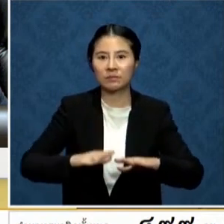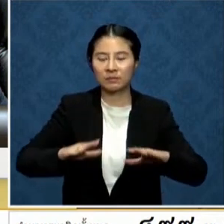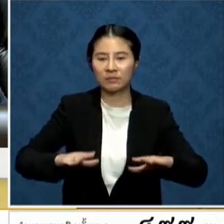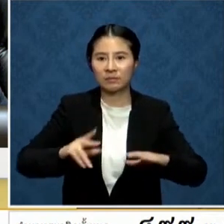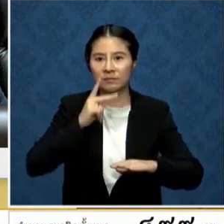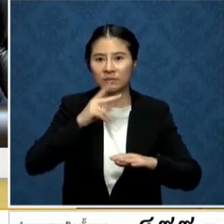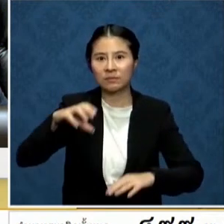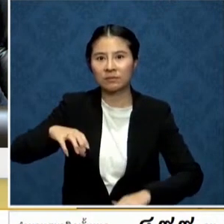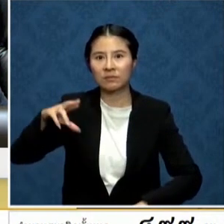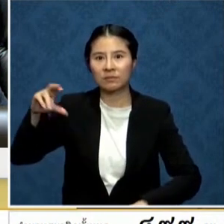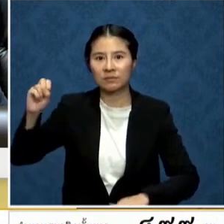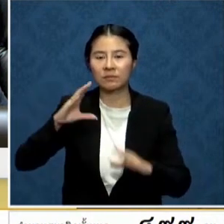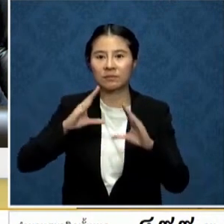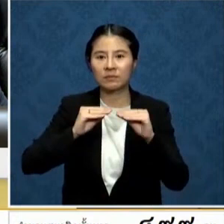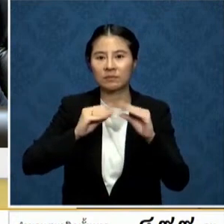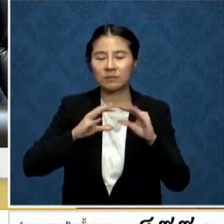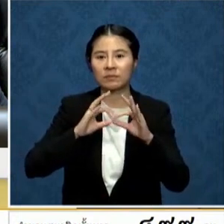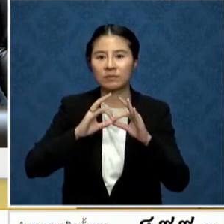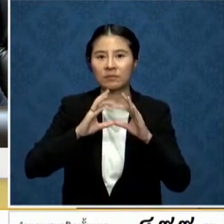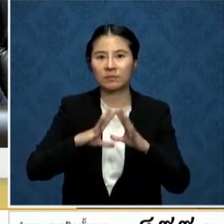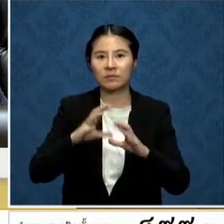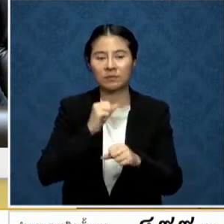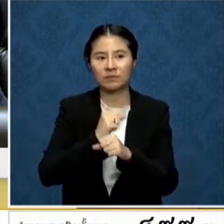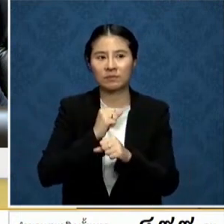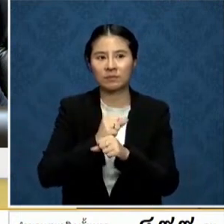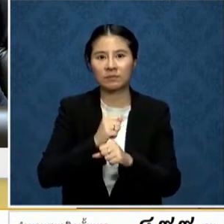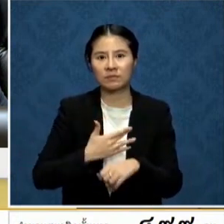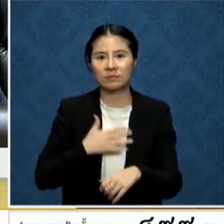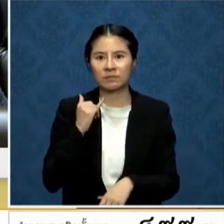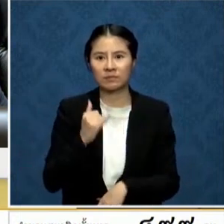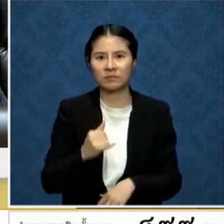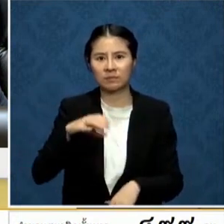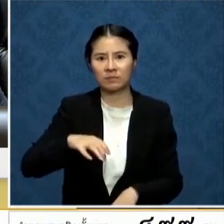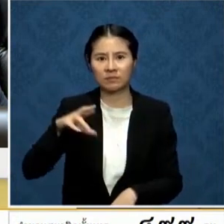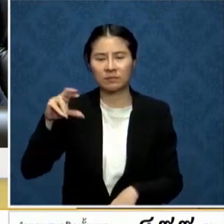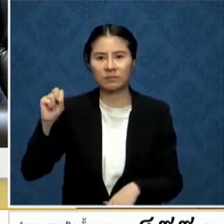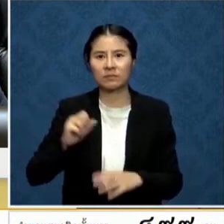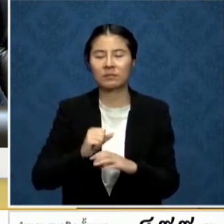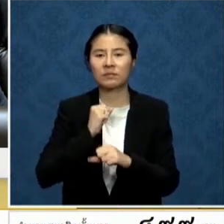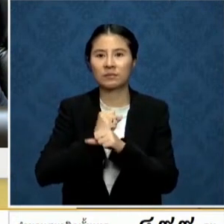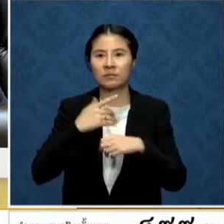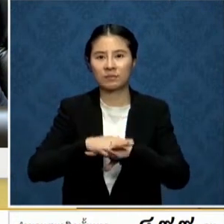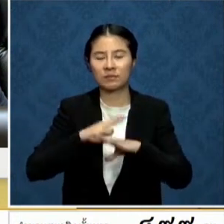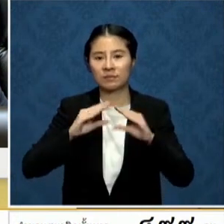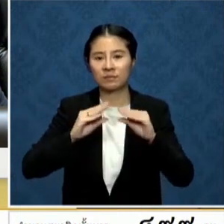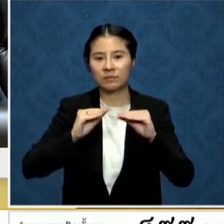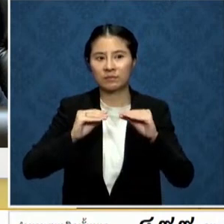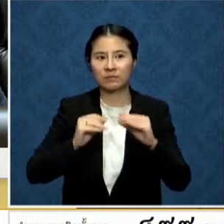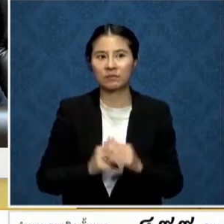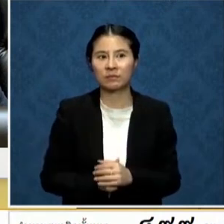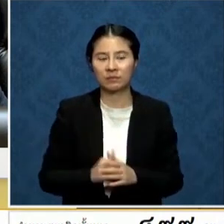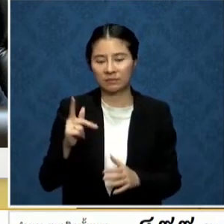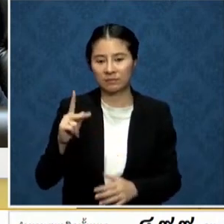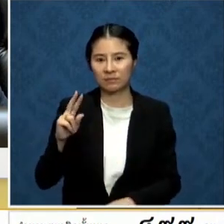เขาบอกกันว่าสภาเป็นสภาตรายางเวลาผมมาอยู่ที่นี่ผมก็ไม่อยากให้มันเป็นอย่างนั้นเราก็รู้ว่าถ้าเราเป็นสภาตรายางของ